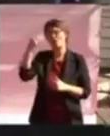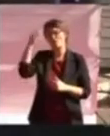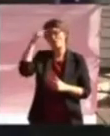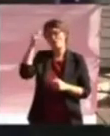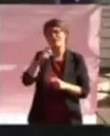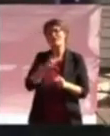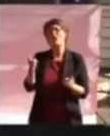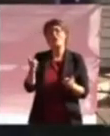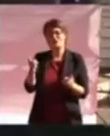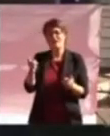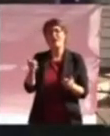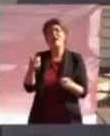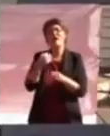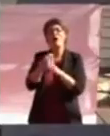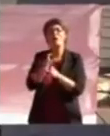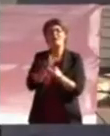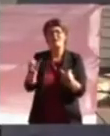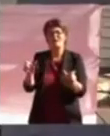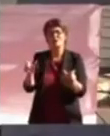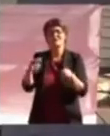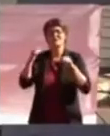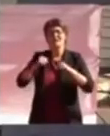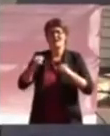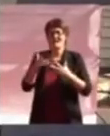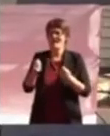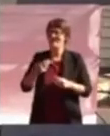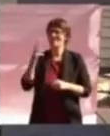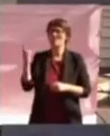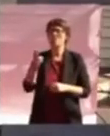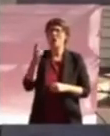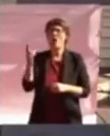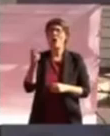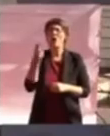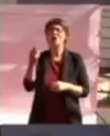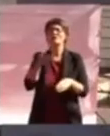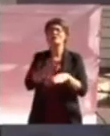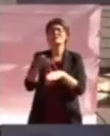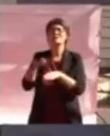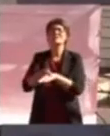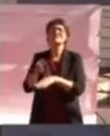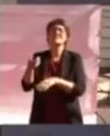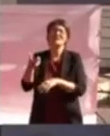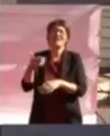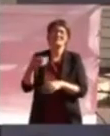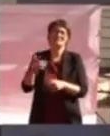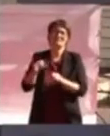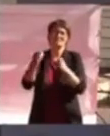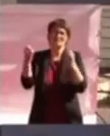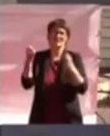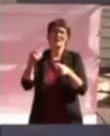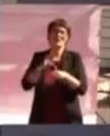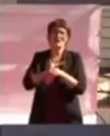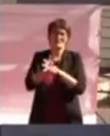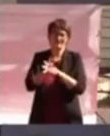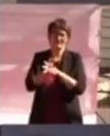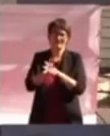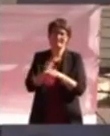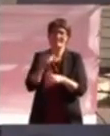morti a causa del copit 19 e voglio dare un abbraccio caloroso alle loro famiglie